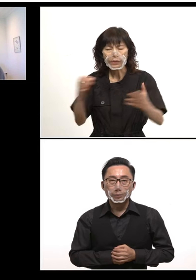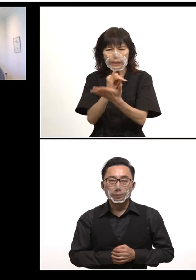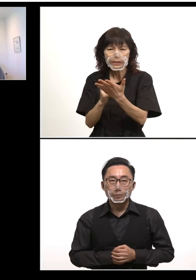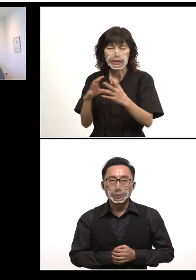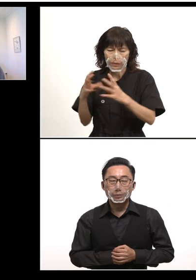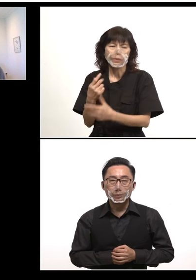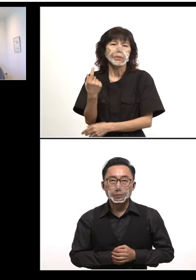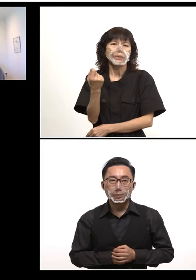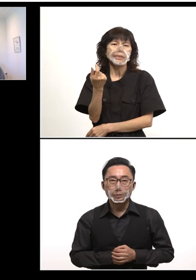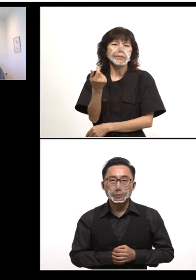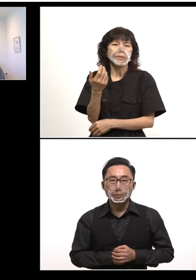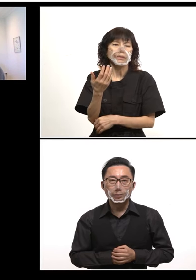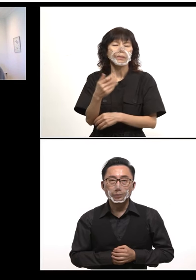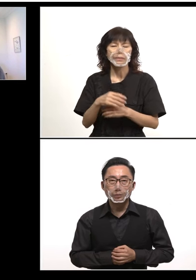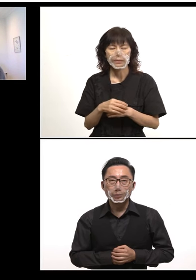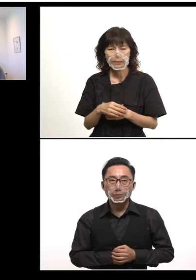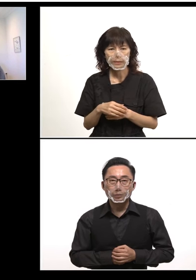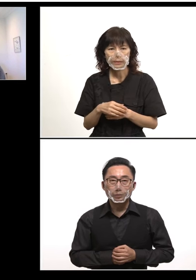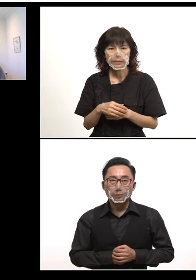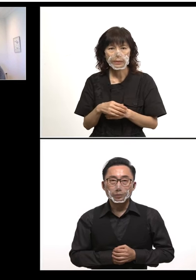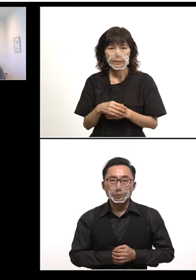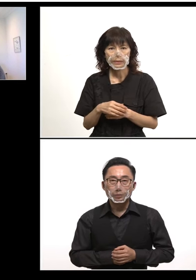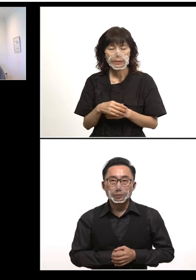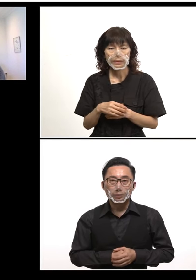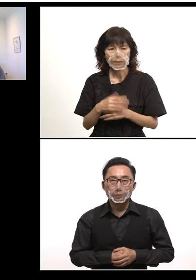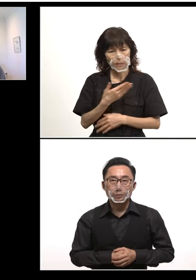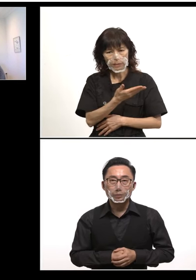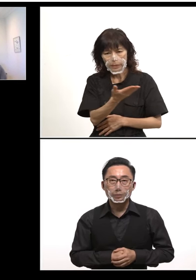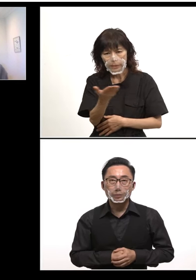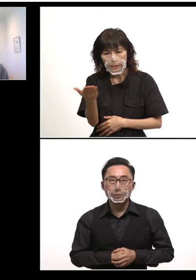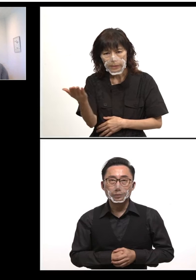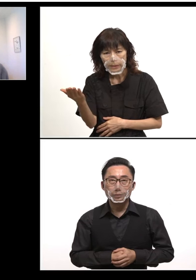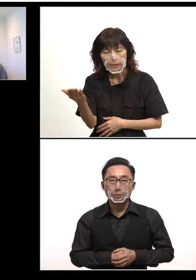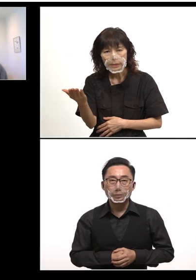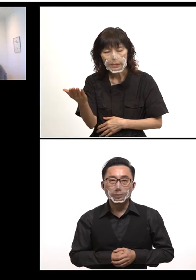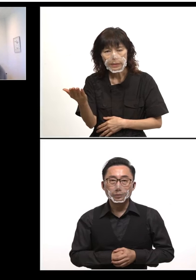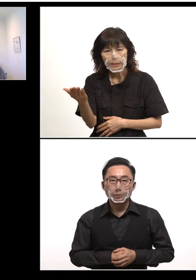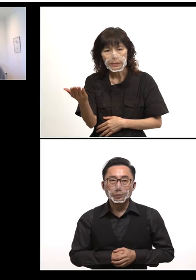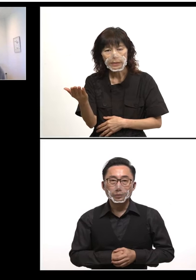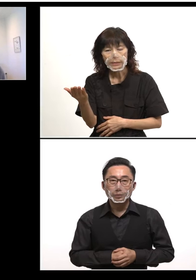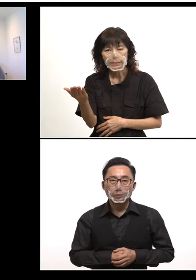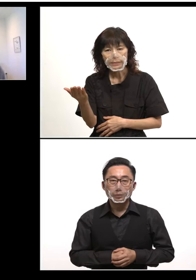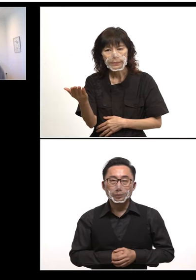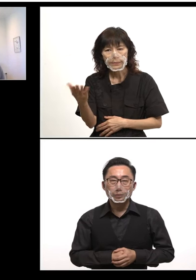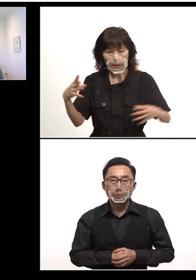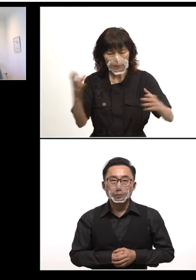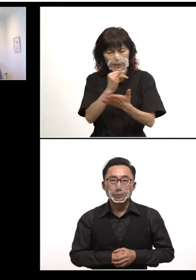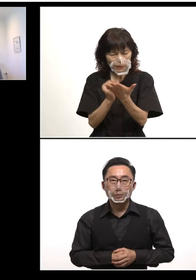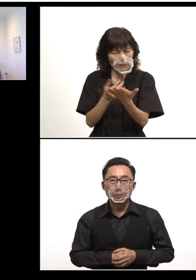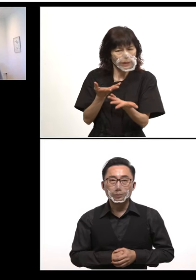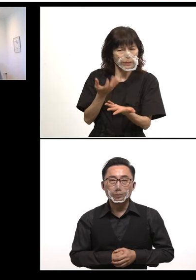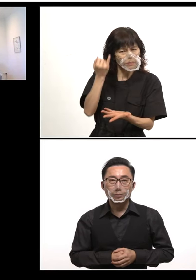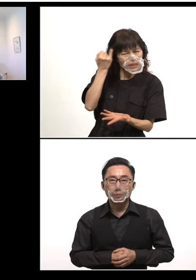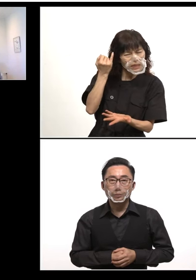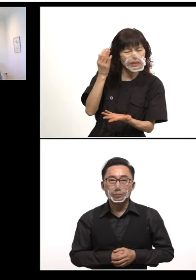人，咁我係見大家對呢一樣嘢可能。仲係未係好認識，或者